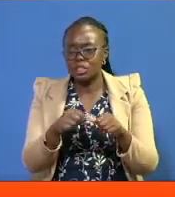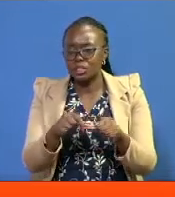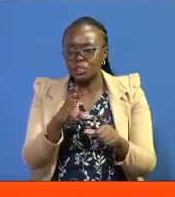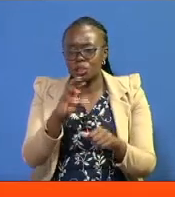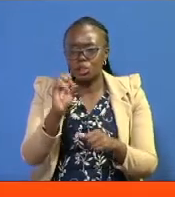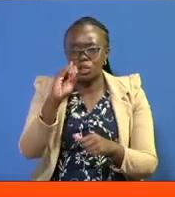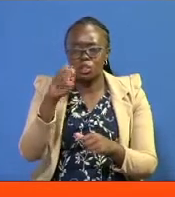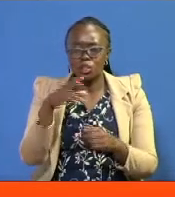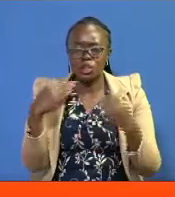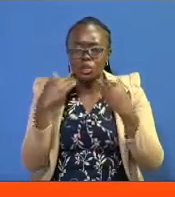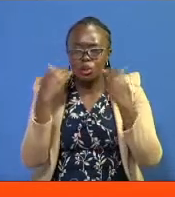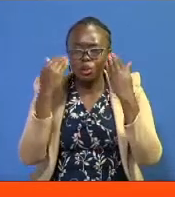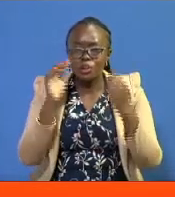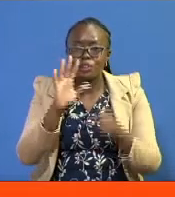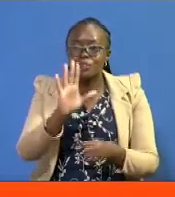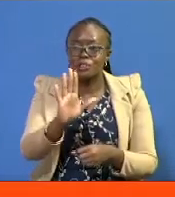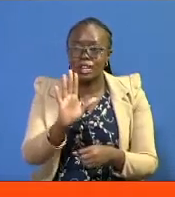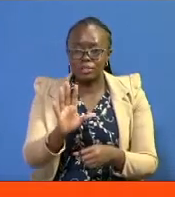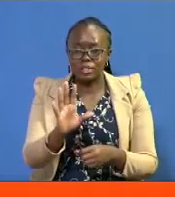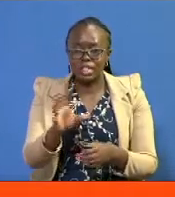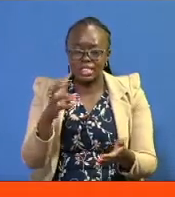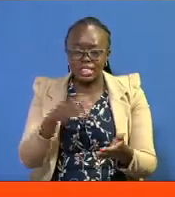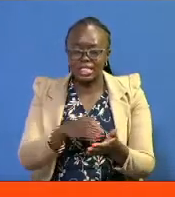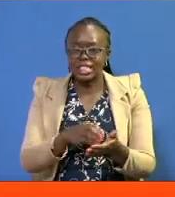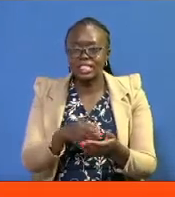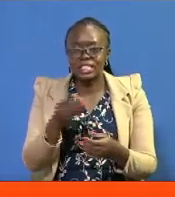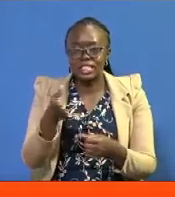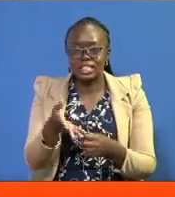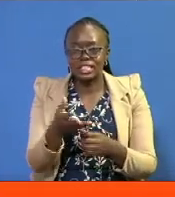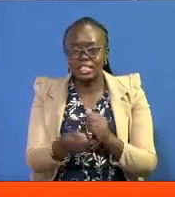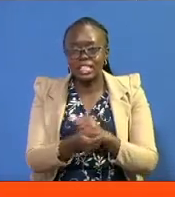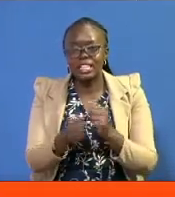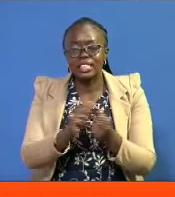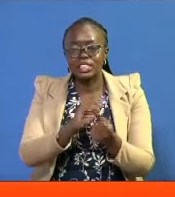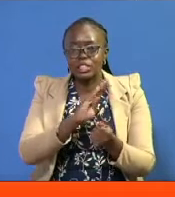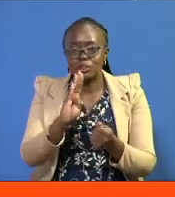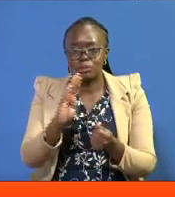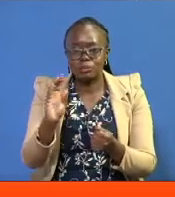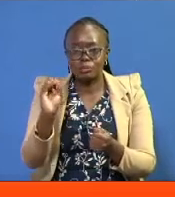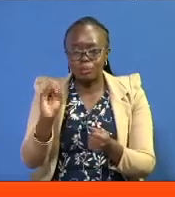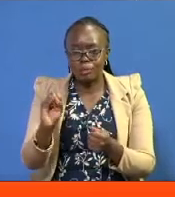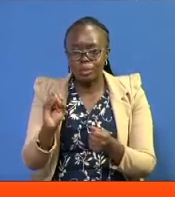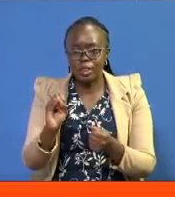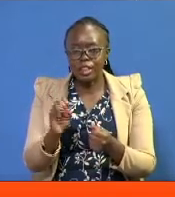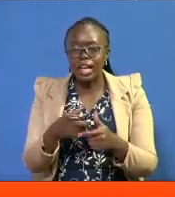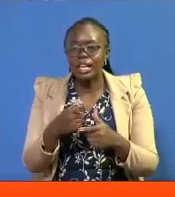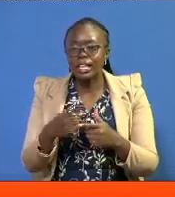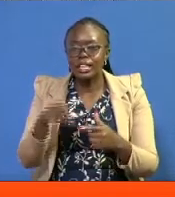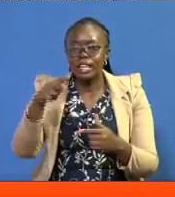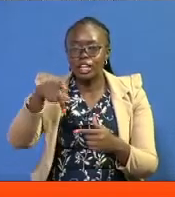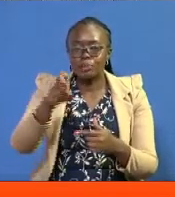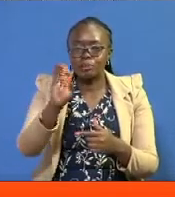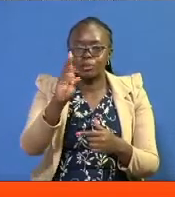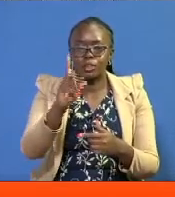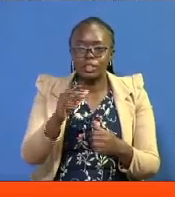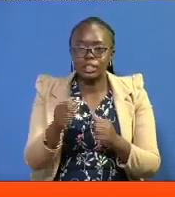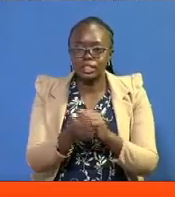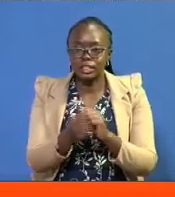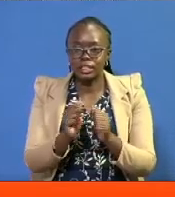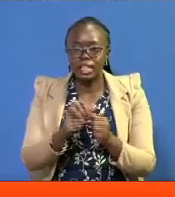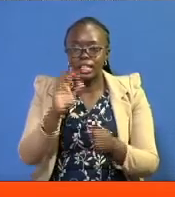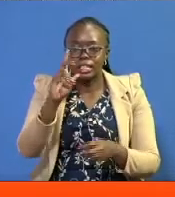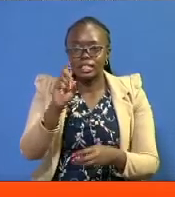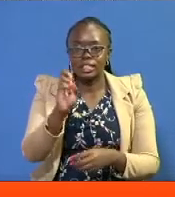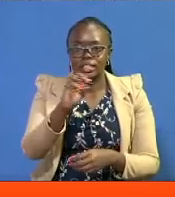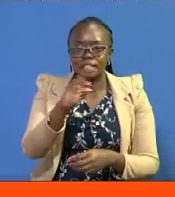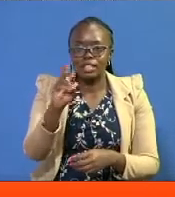wa jopo la majaji watano wa mahakama kuu uliobatilisha BBI. Hatua ya jaji Paul Kihara ilijiri dakika chache baada ya